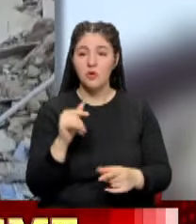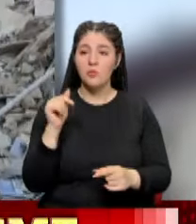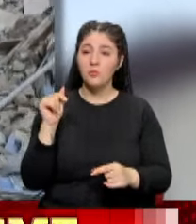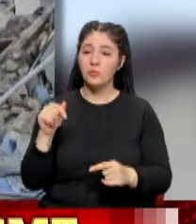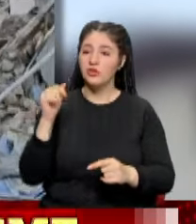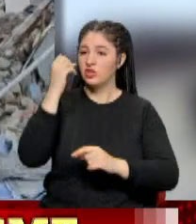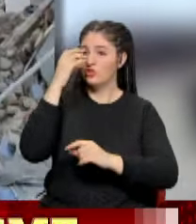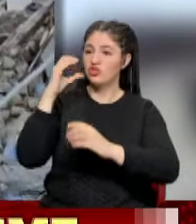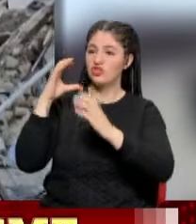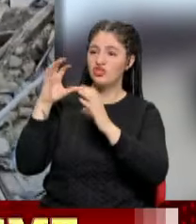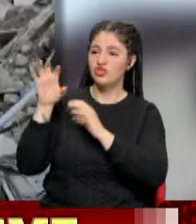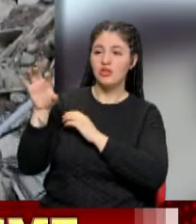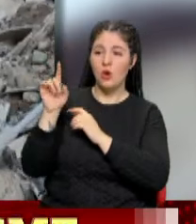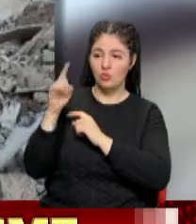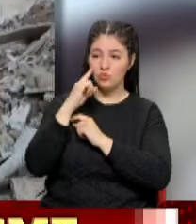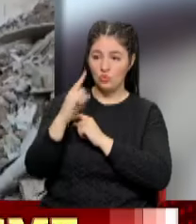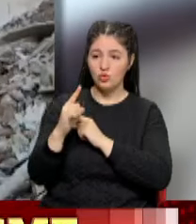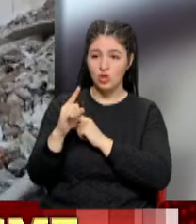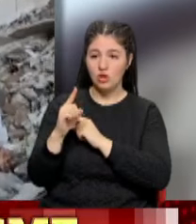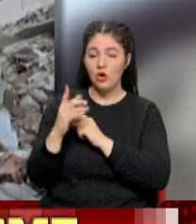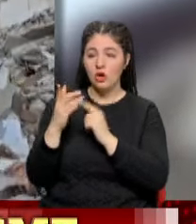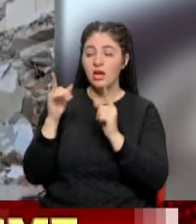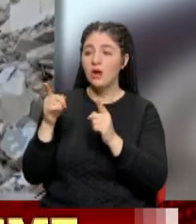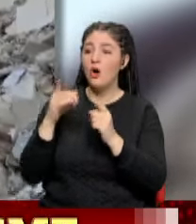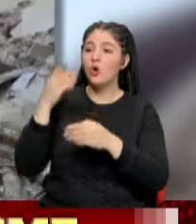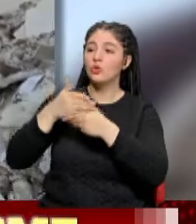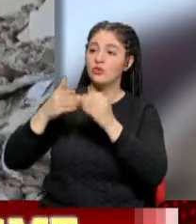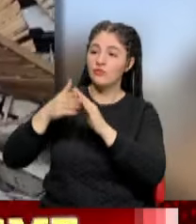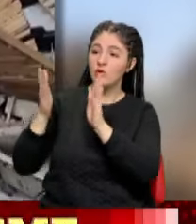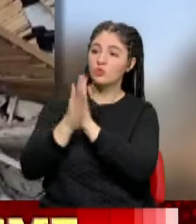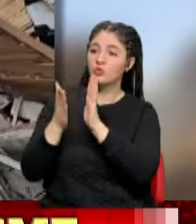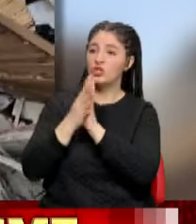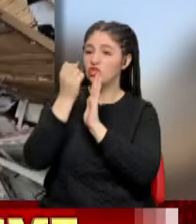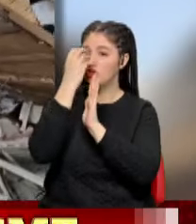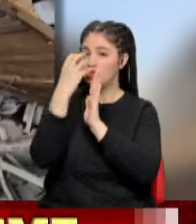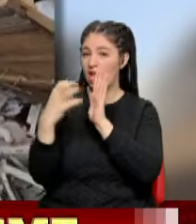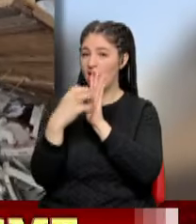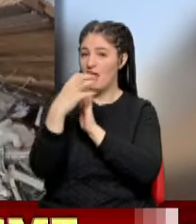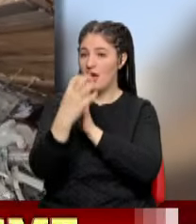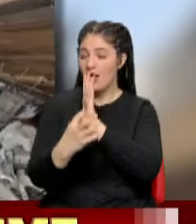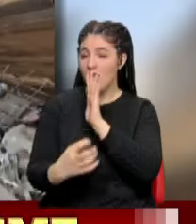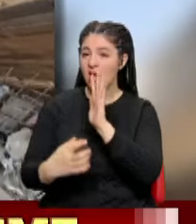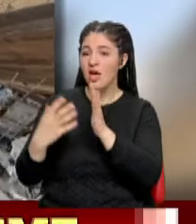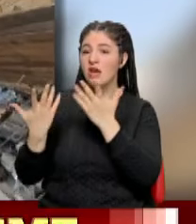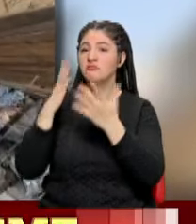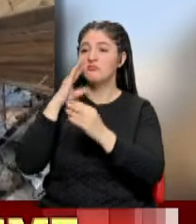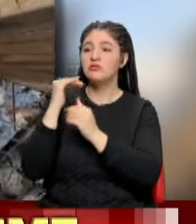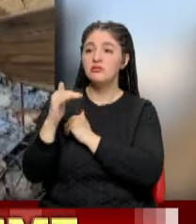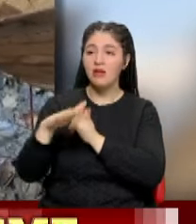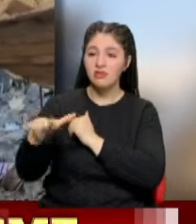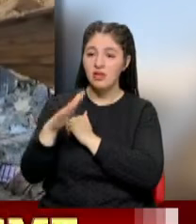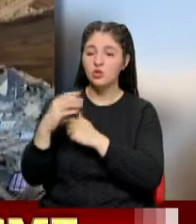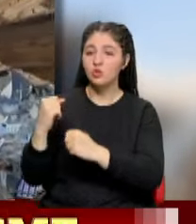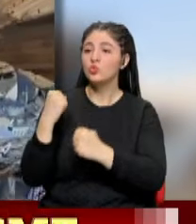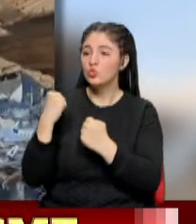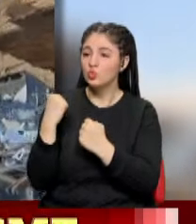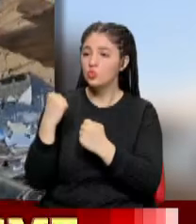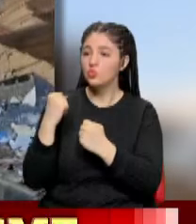biz, ayçiçekleri de zaten onu gösteriyor. O duvarlardaki ayçiçekleri, işte ne bileyim, insanların